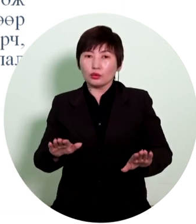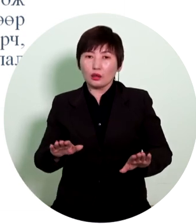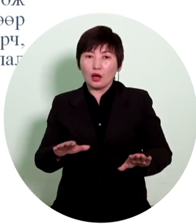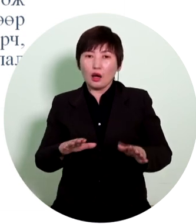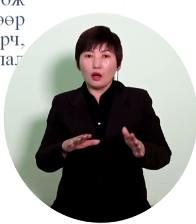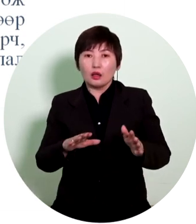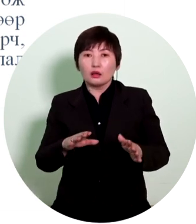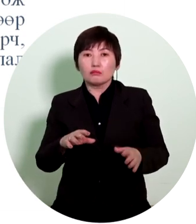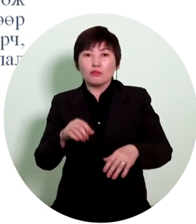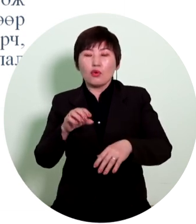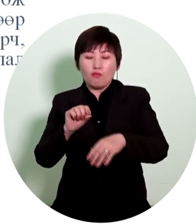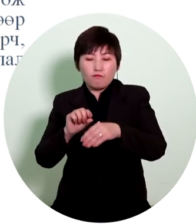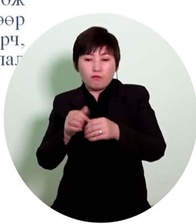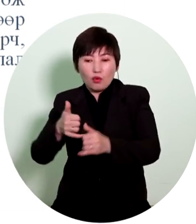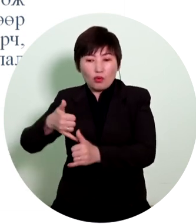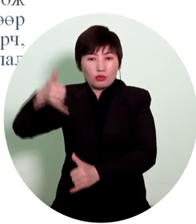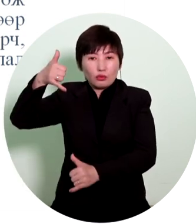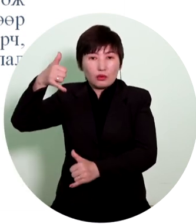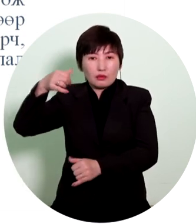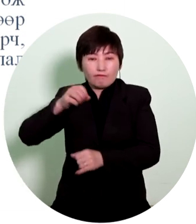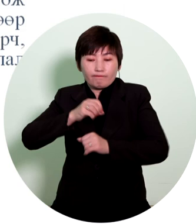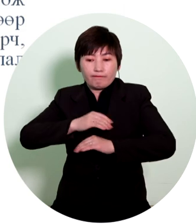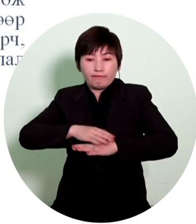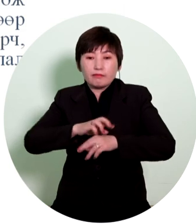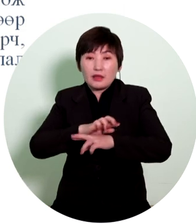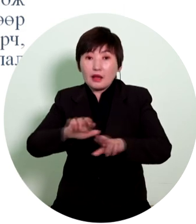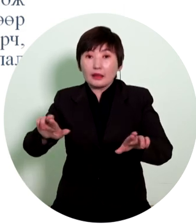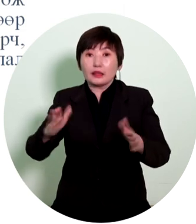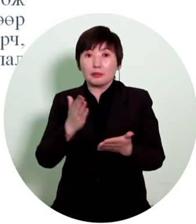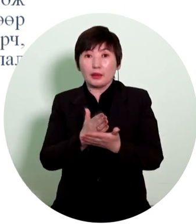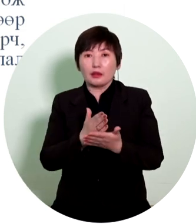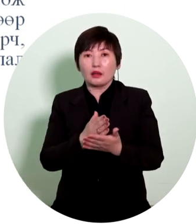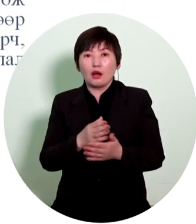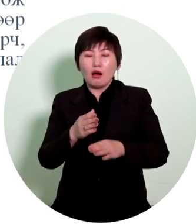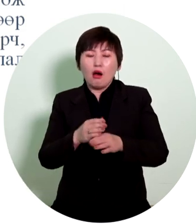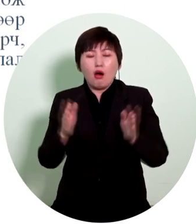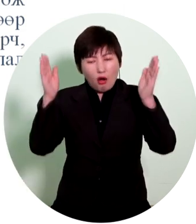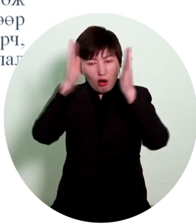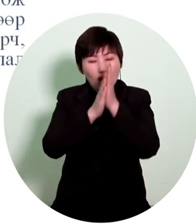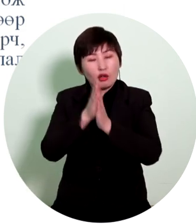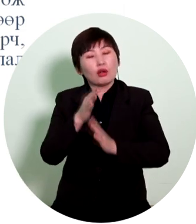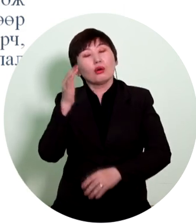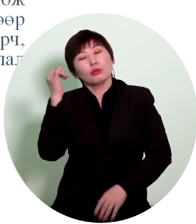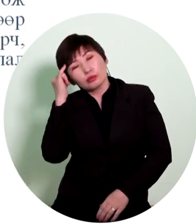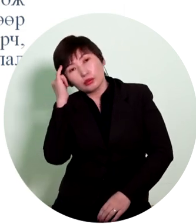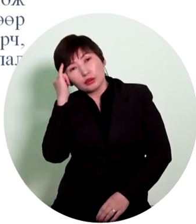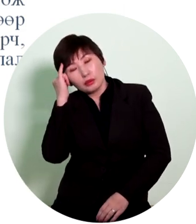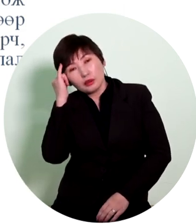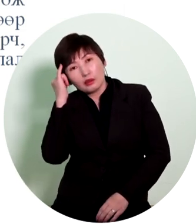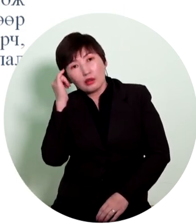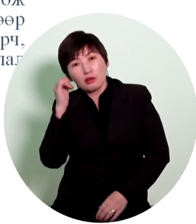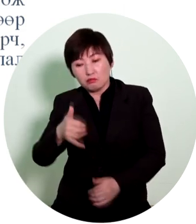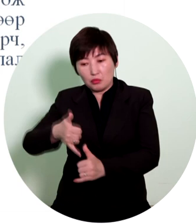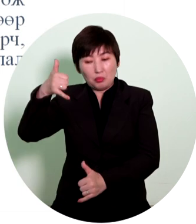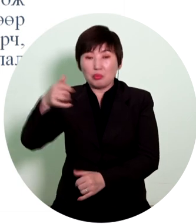өсөлтийн даавар гэдэг зүйл цуснд ялгарч эхэлдэг. Тэгэхээр энэ цагаас хойш унтах юм бол нойр гудалд хүрэх сөрөг нөлөөтэй бөгөөд нойр